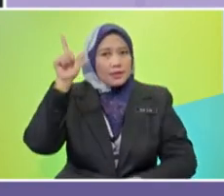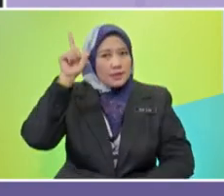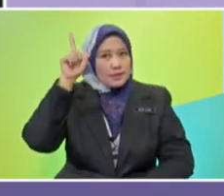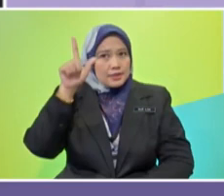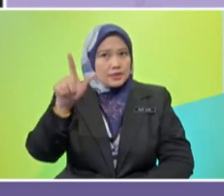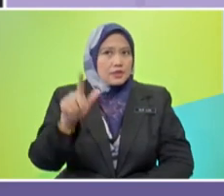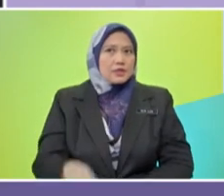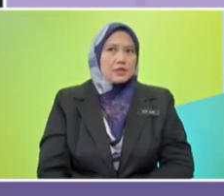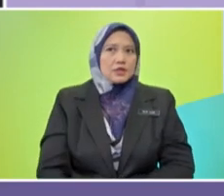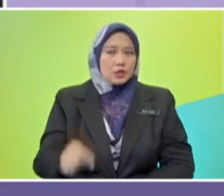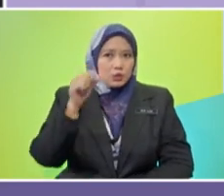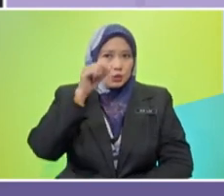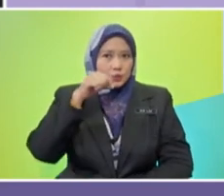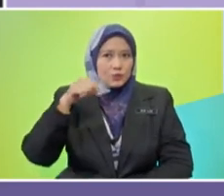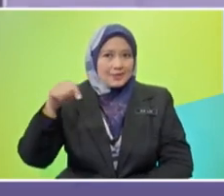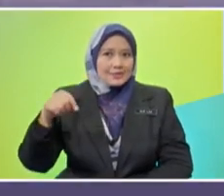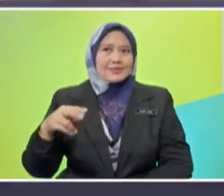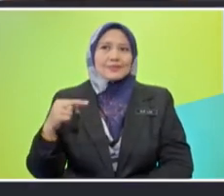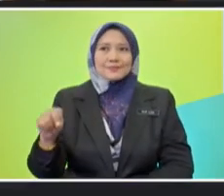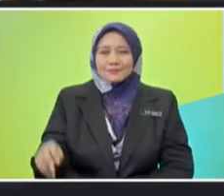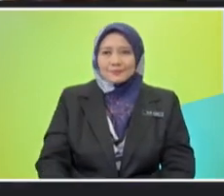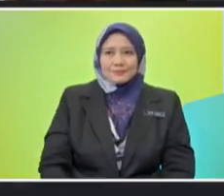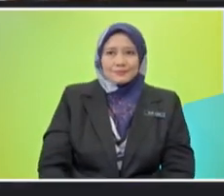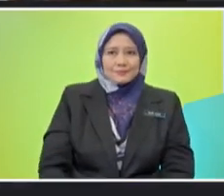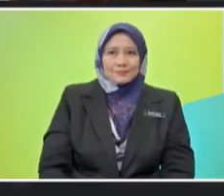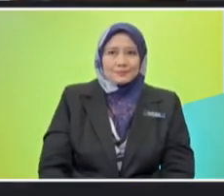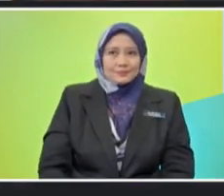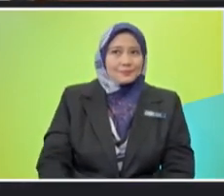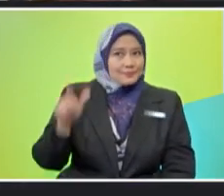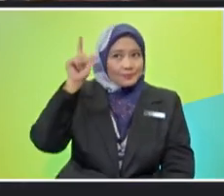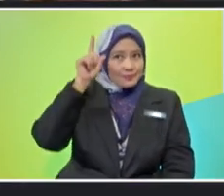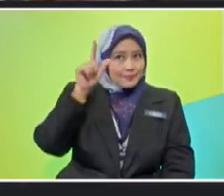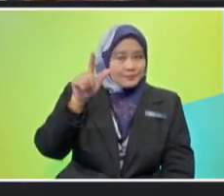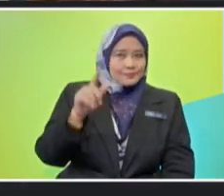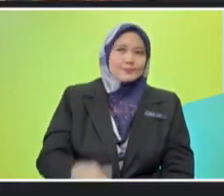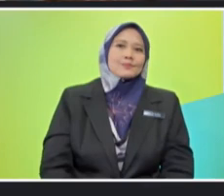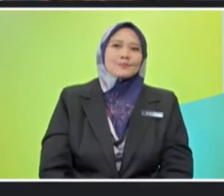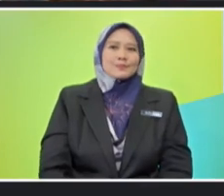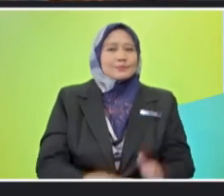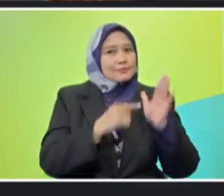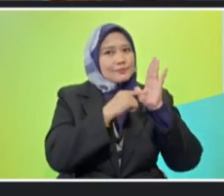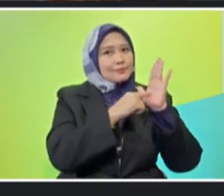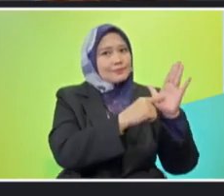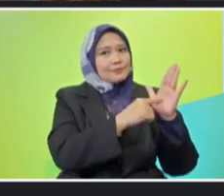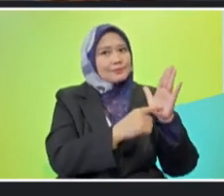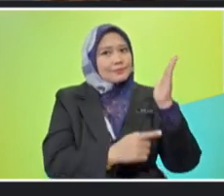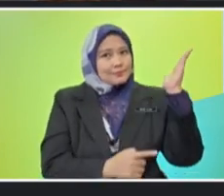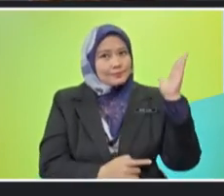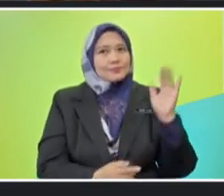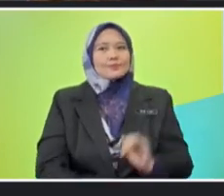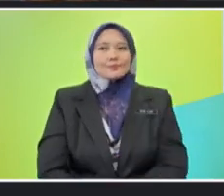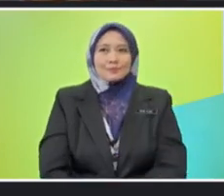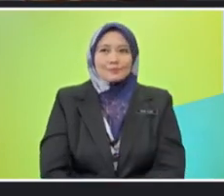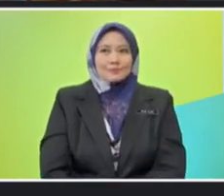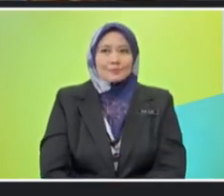boleh tengok tulisan. Cantik tulisan dia. Dari atas tadi, Syah, susu dan telur ialah sejenis makanan sumber protein. Baiklah, gambar pertama betul